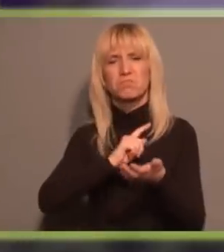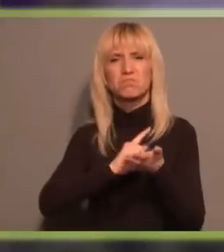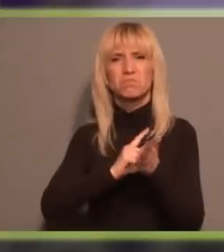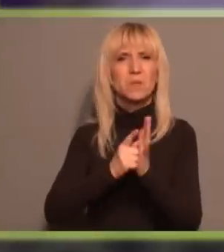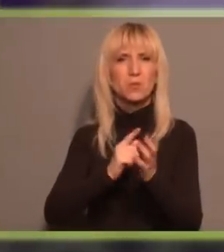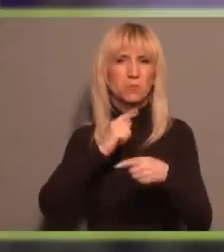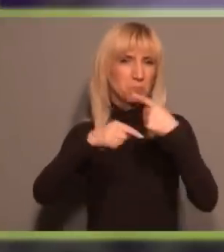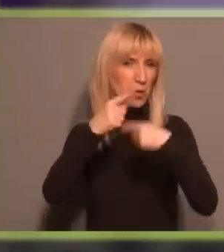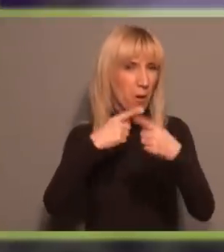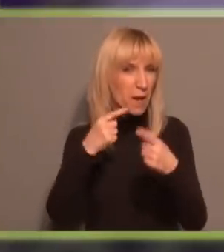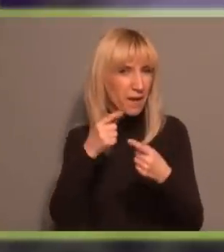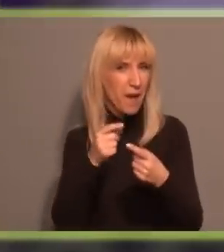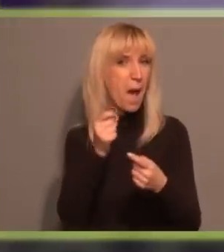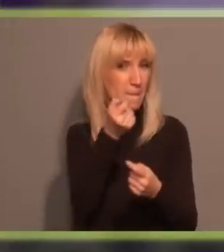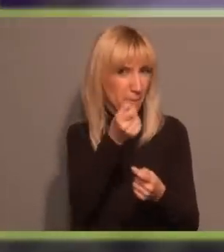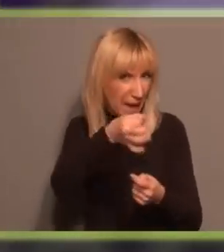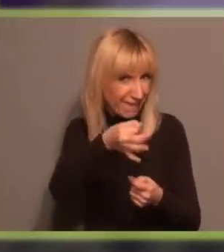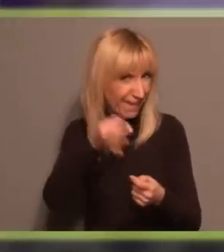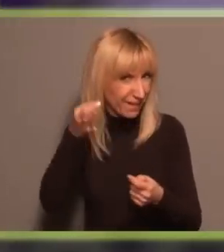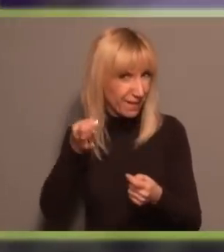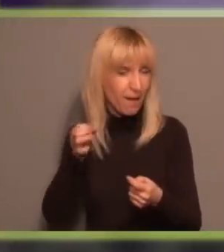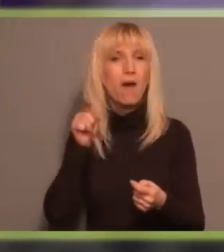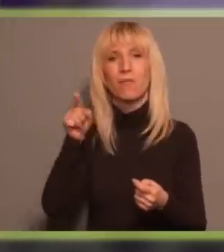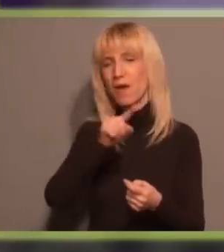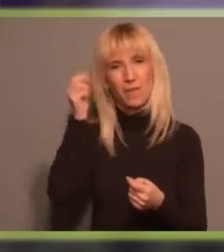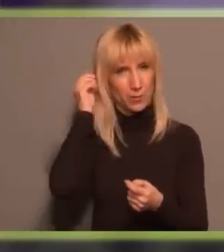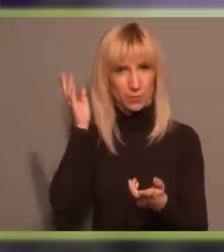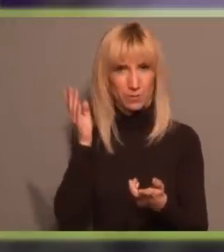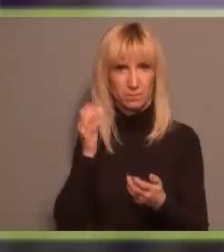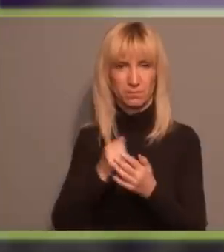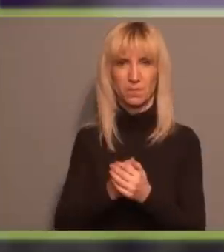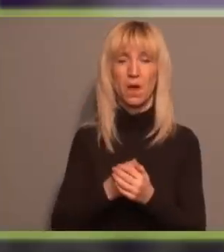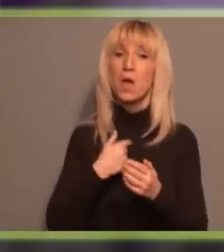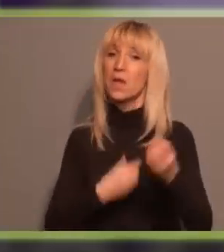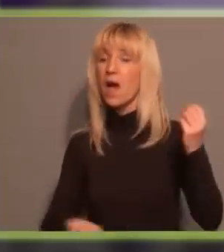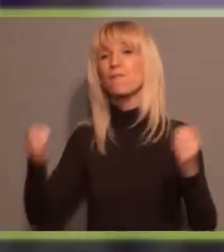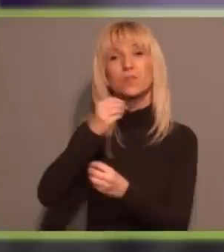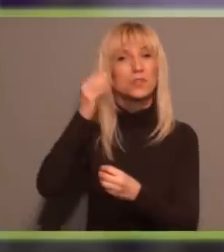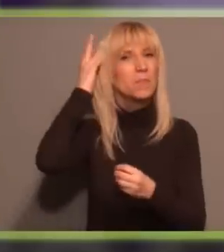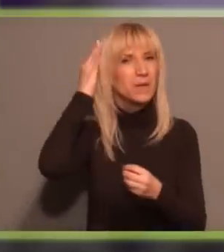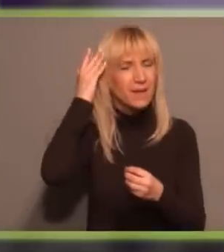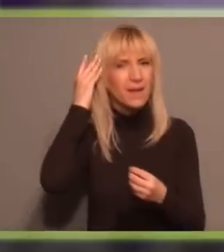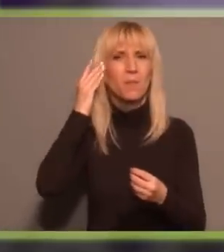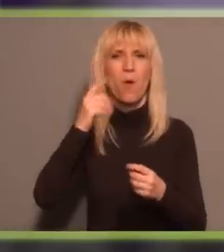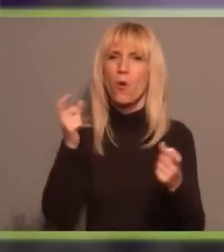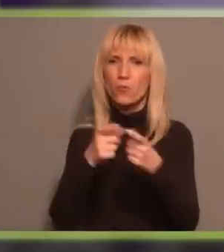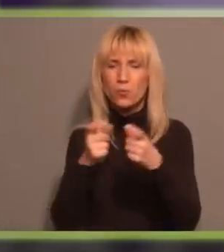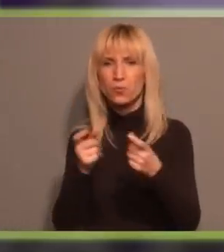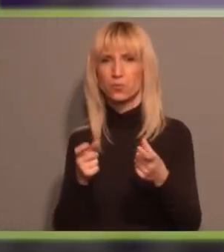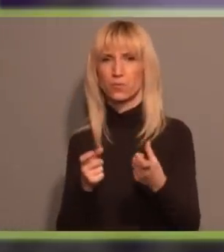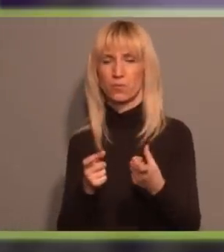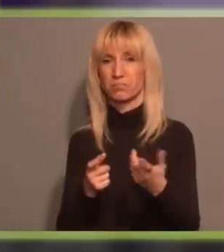da menim baterije. A suštinski, ja možda više brinem oko okruženjem, ja sam imala loše